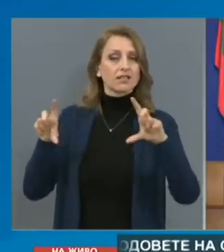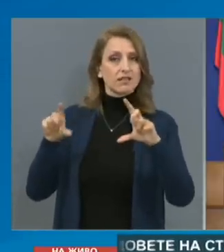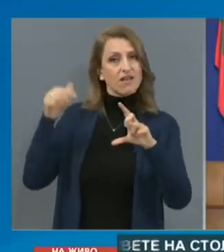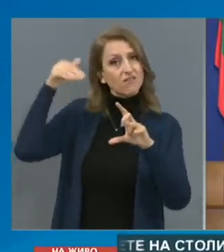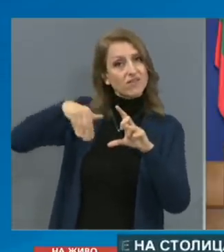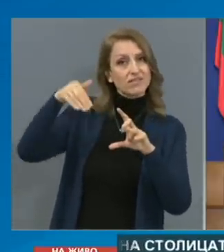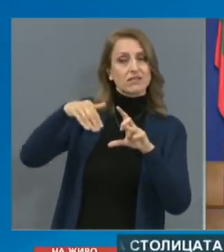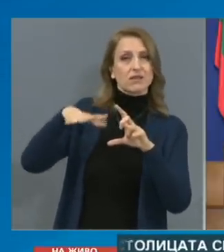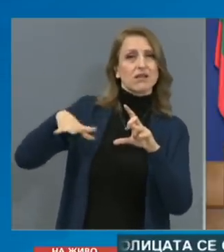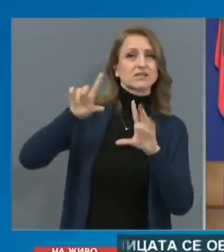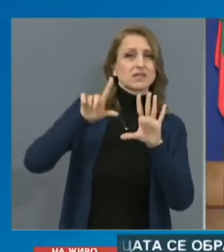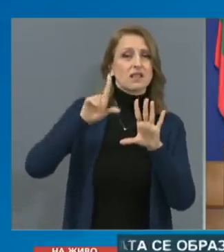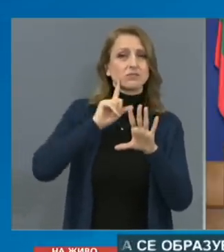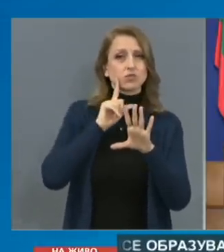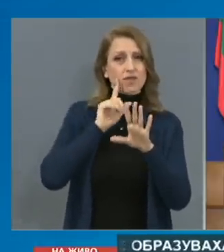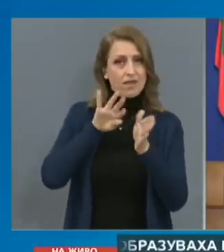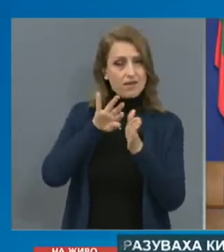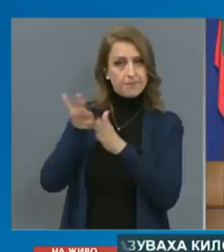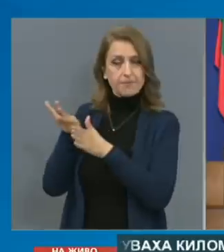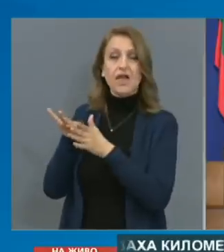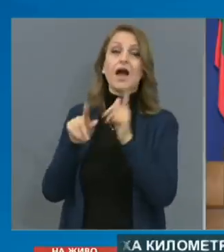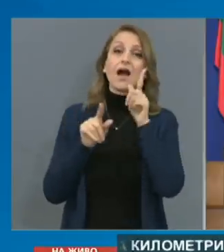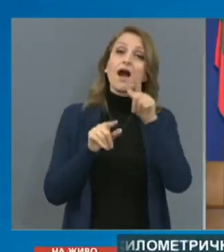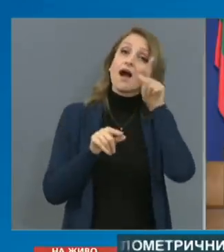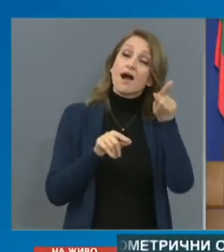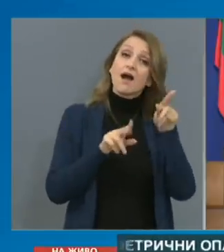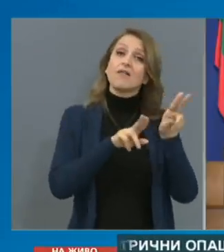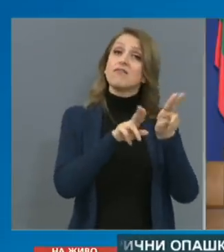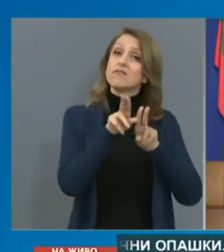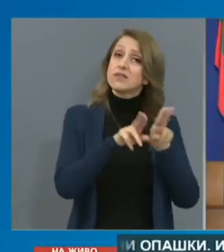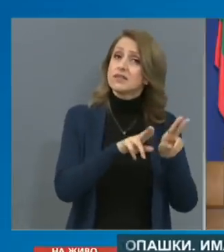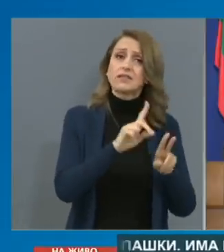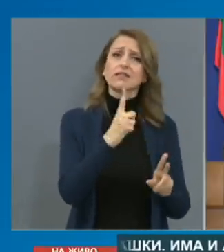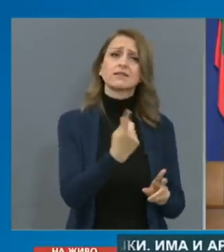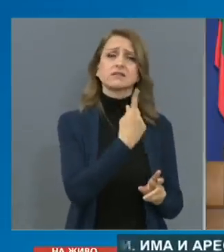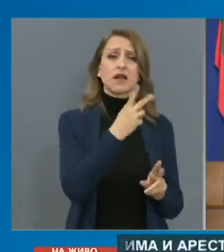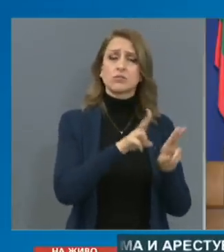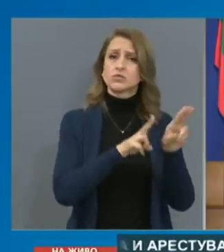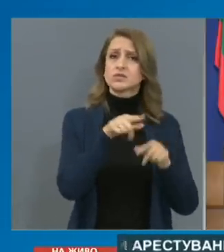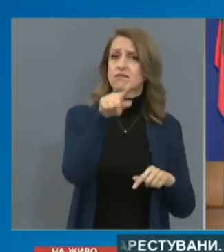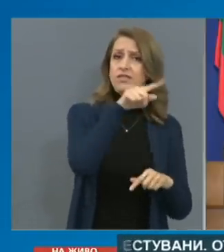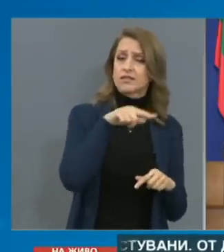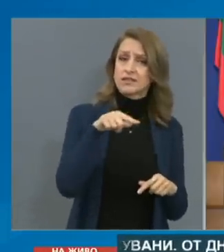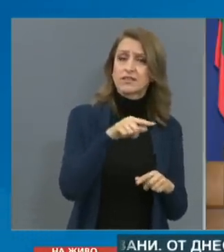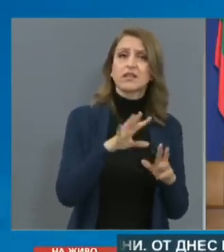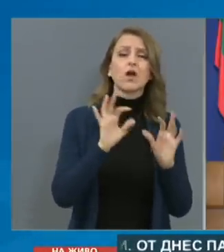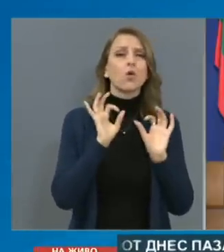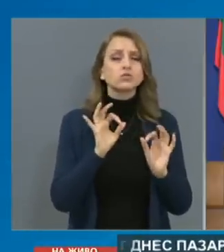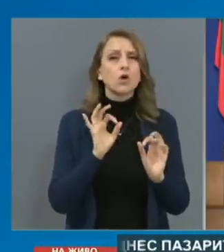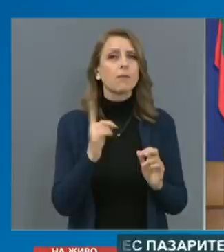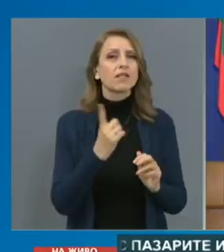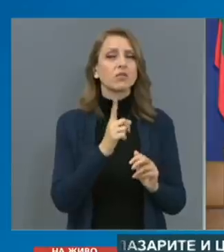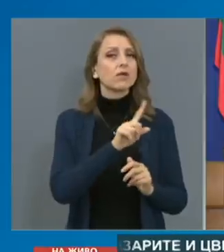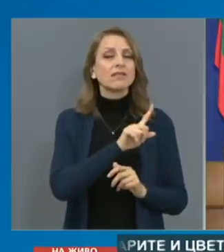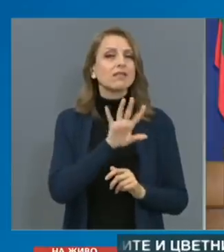случаите. А за Видин, ни не само за Видин, част от случаите, особено на неработещите